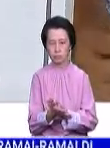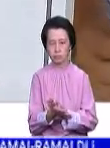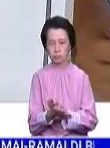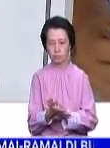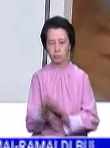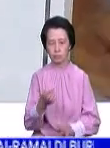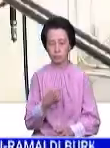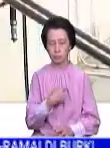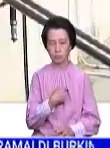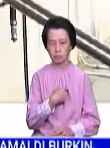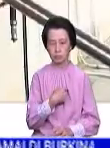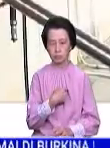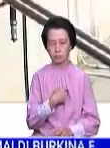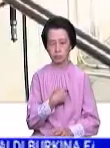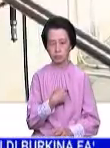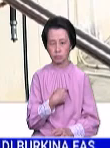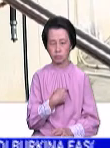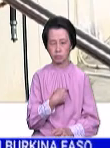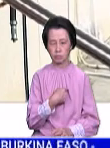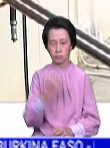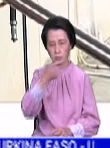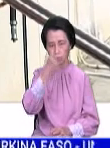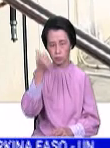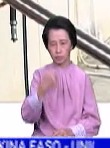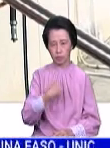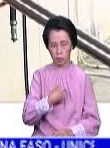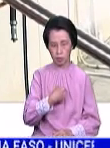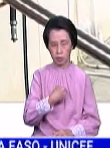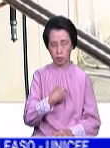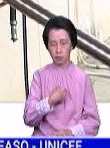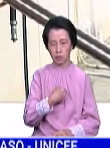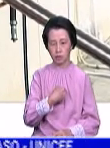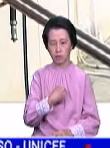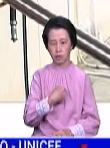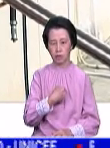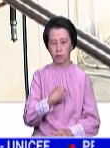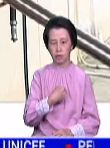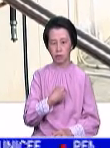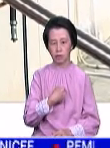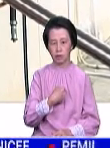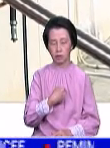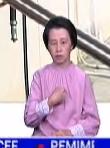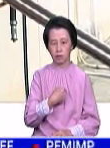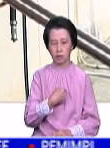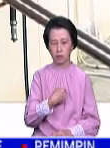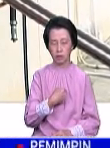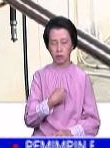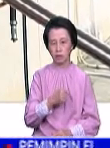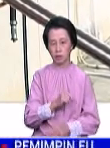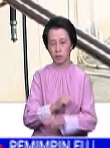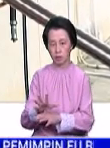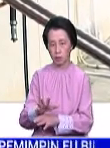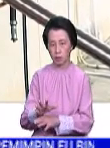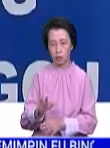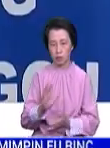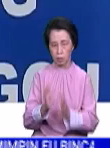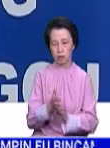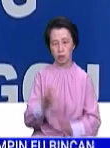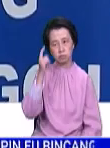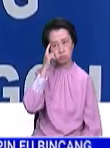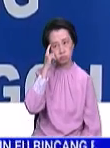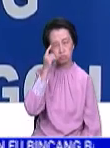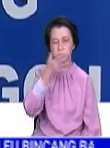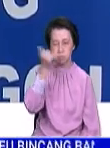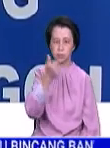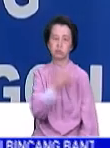kami takut jarum saja. Tapi atas sebab takut lagi kami dengan COVID tu, jadi kami memilih untuk